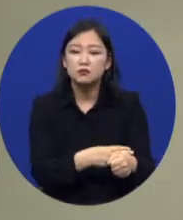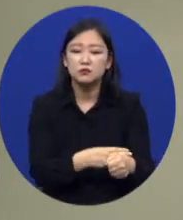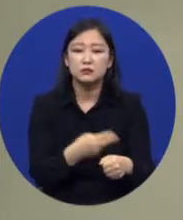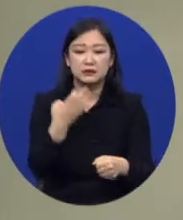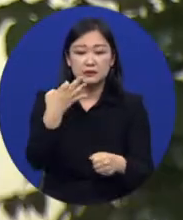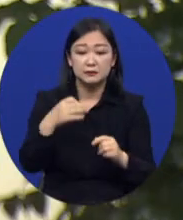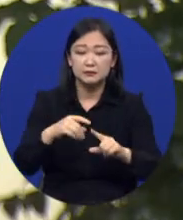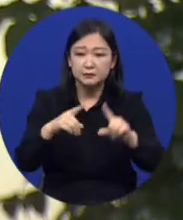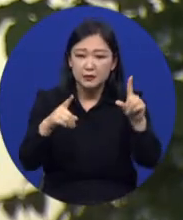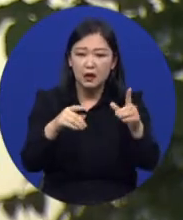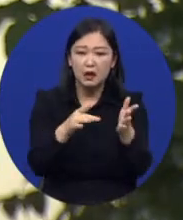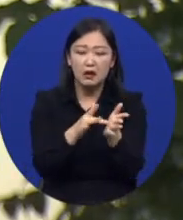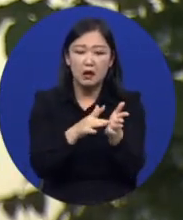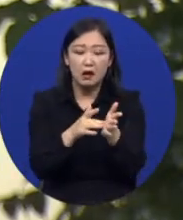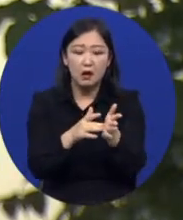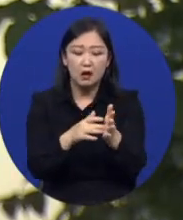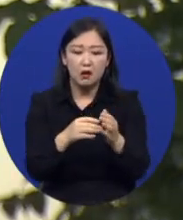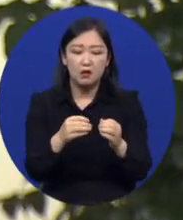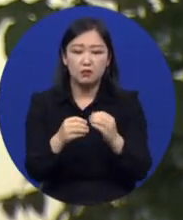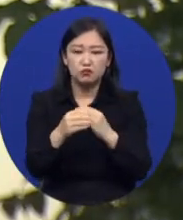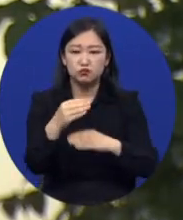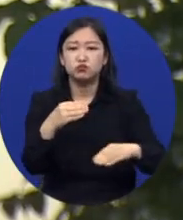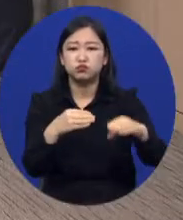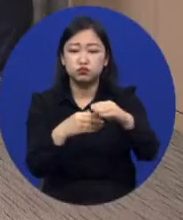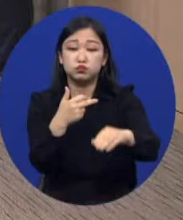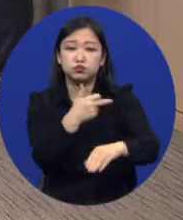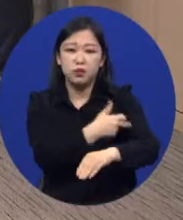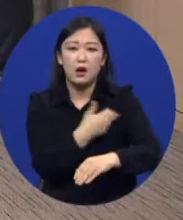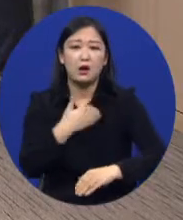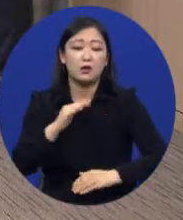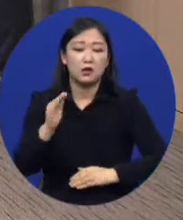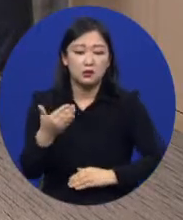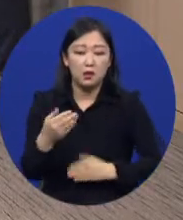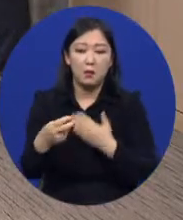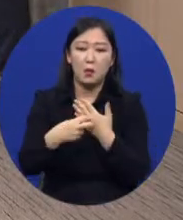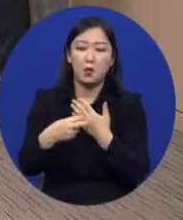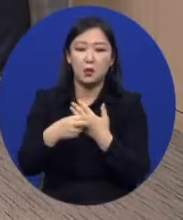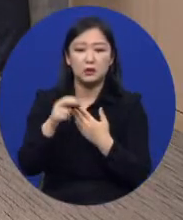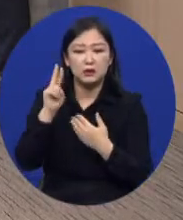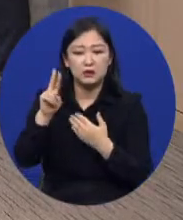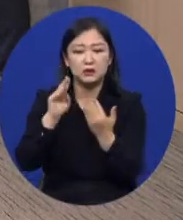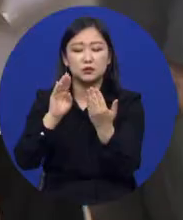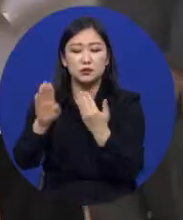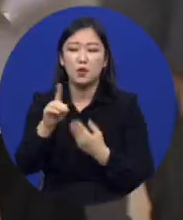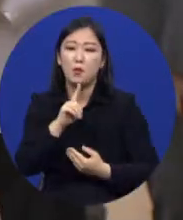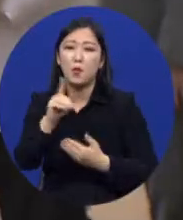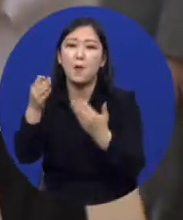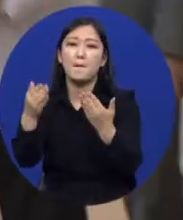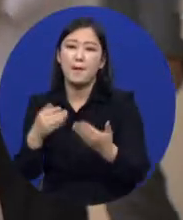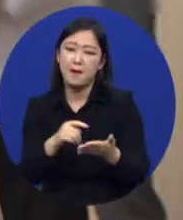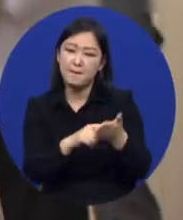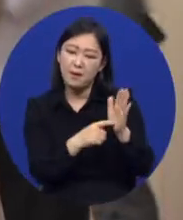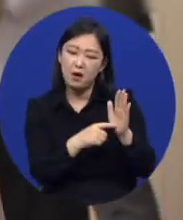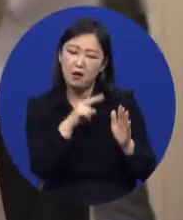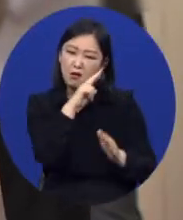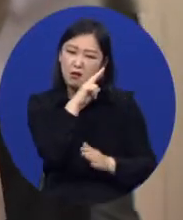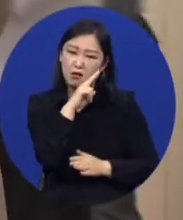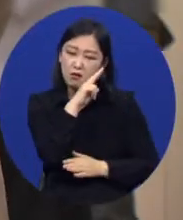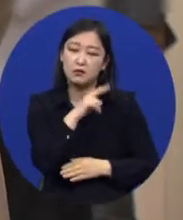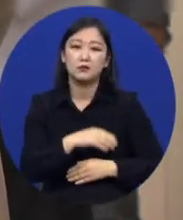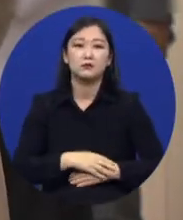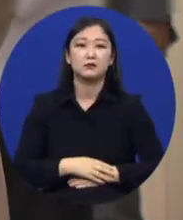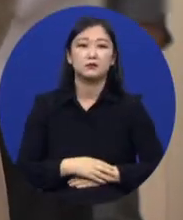약물 과다 투여 사실을 알았는데 병원 집행부는 이틀 뒤인 16일에 보고받았다 고 밝힌 점도 의문입니다